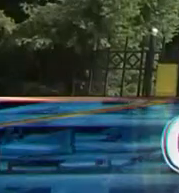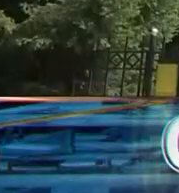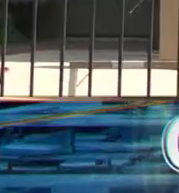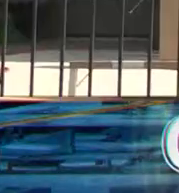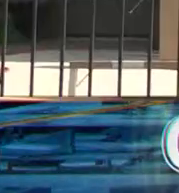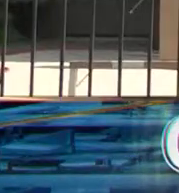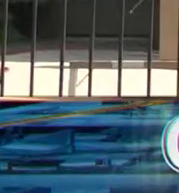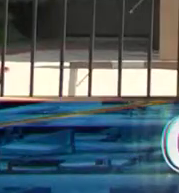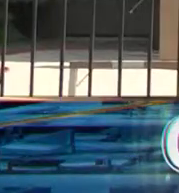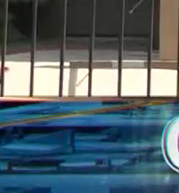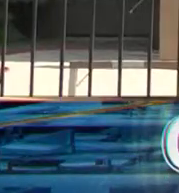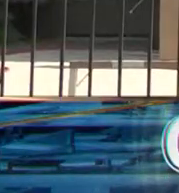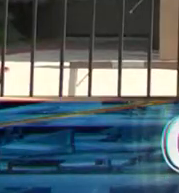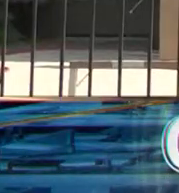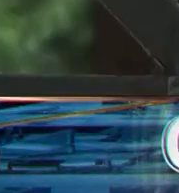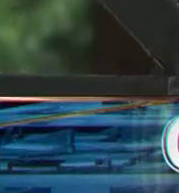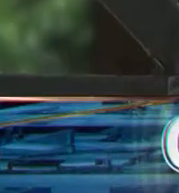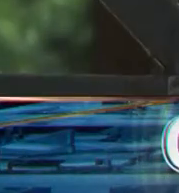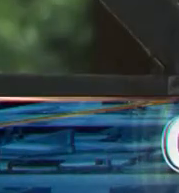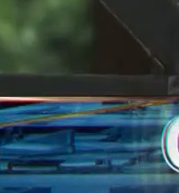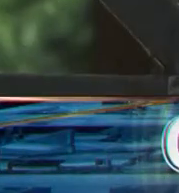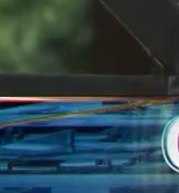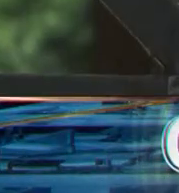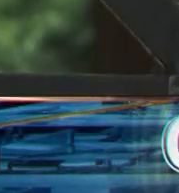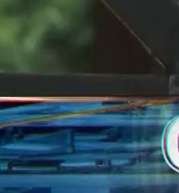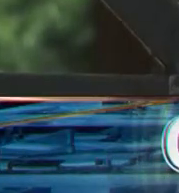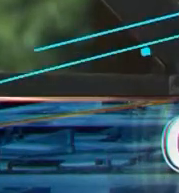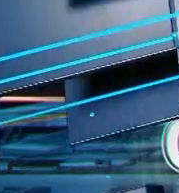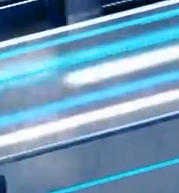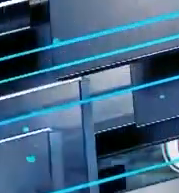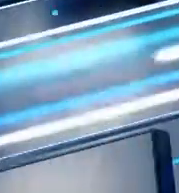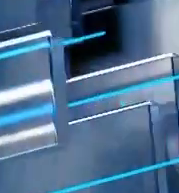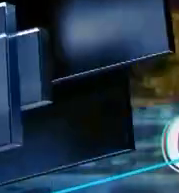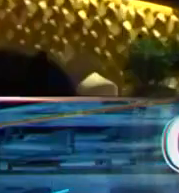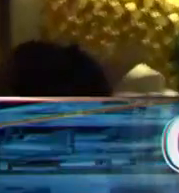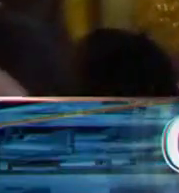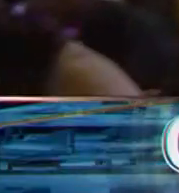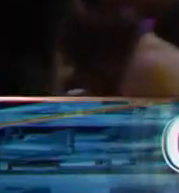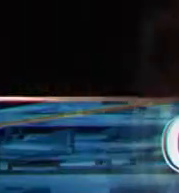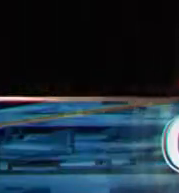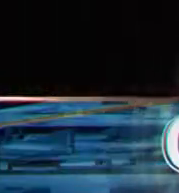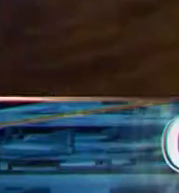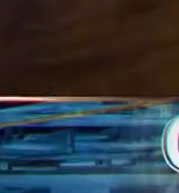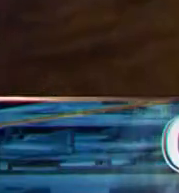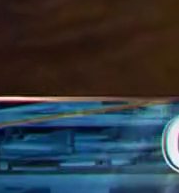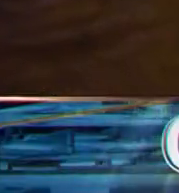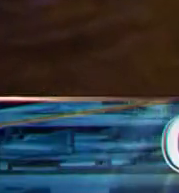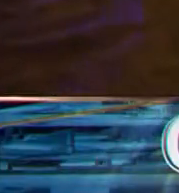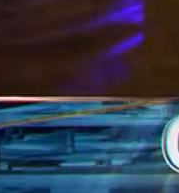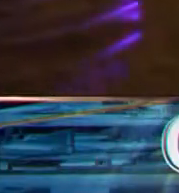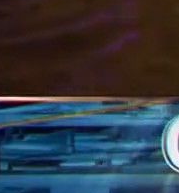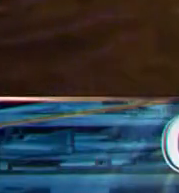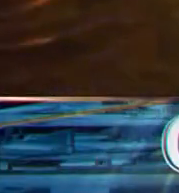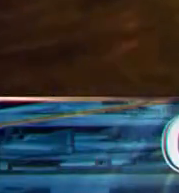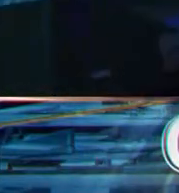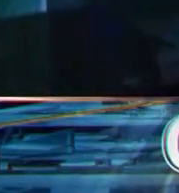Все ушли на карантин. Коронавирус выявлен среди сотрудников областного суда. Поющий Капшигай. В городе усилены